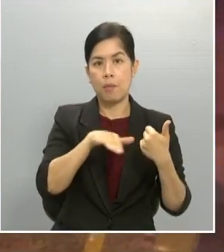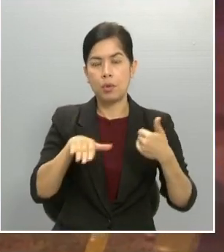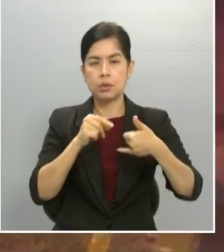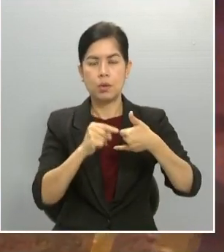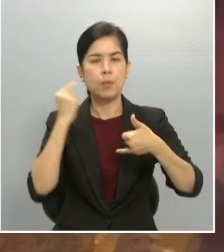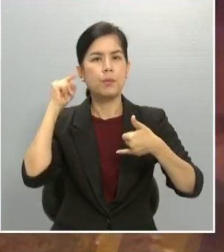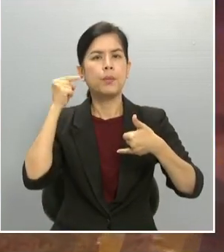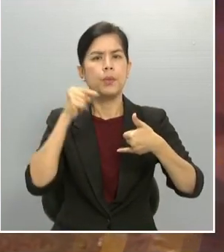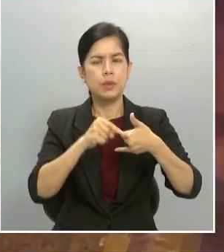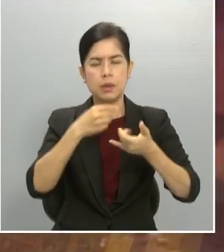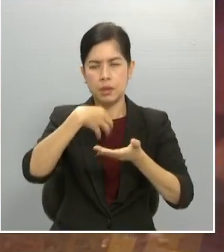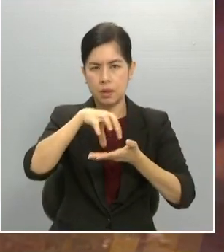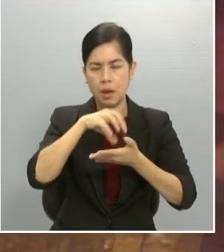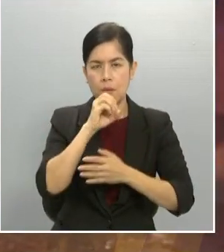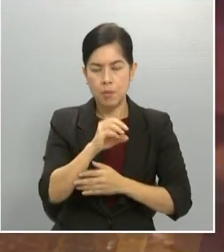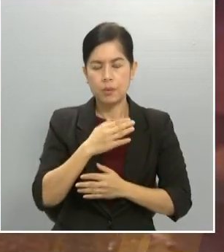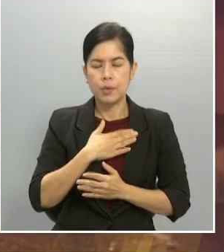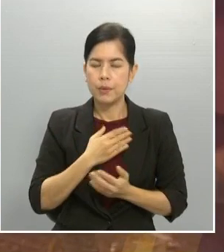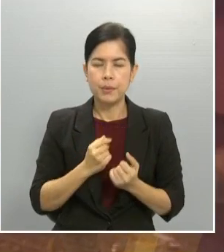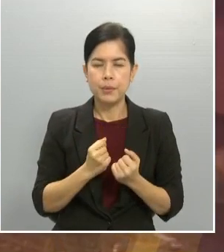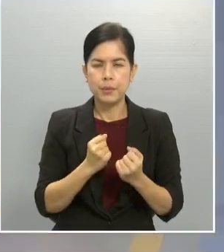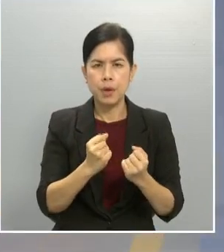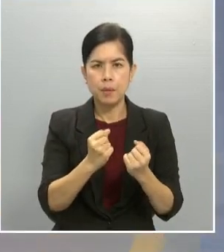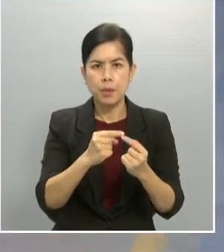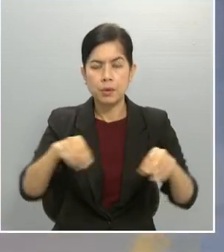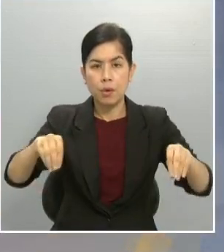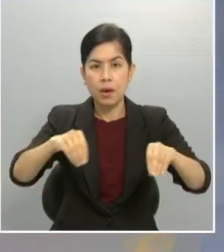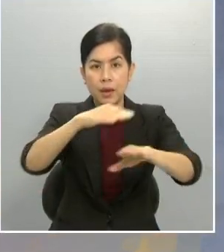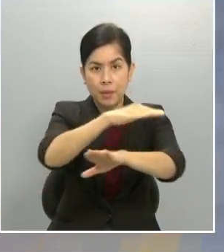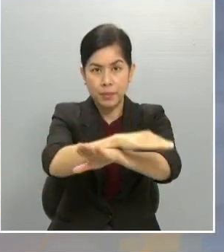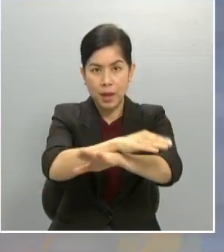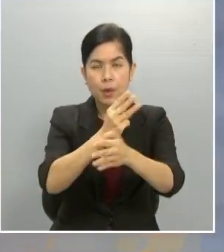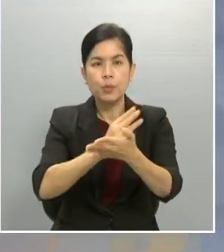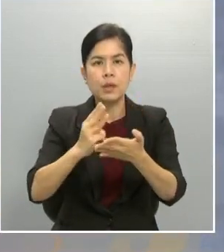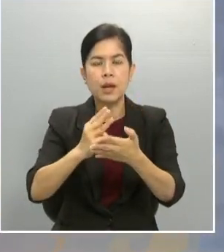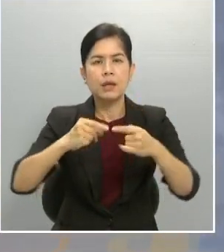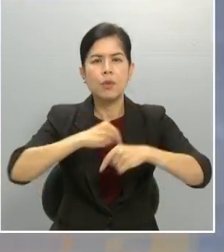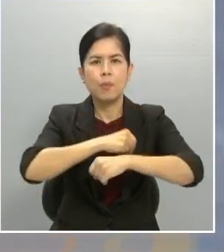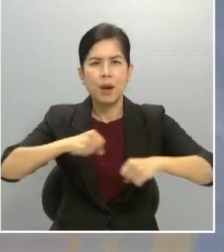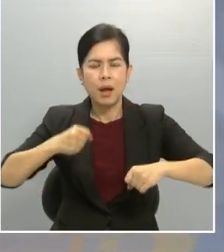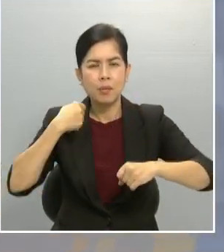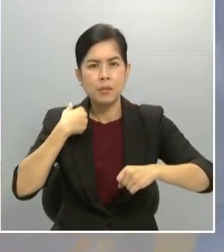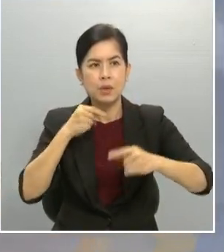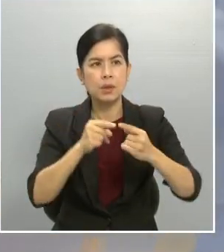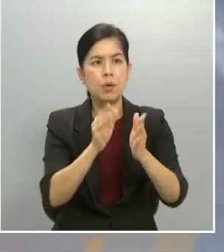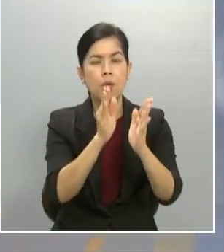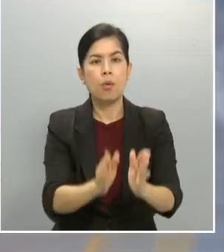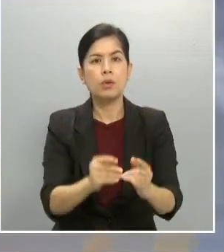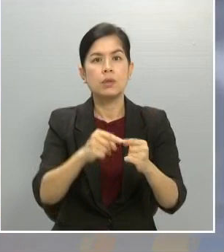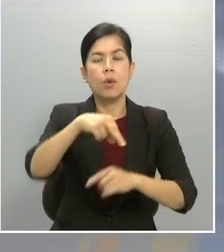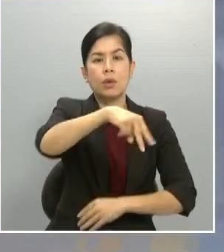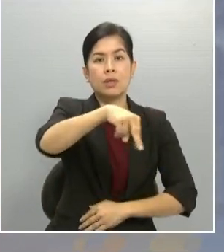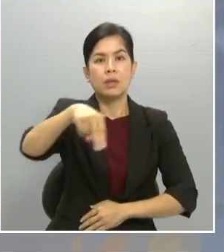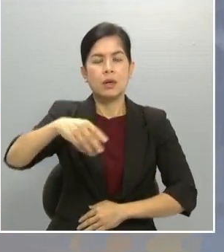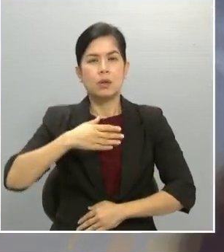ขับรถมาก่อนจะถึงแยกวิทยาลัยพละนะคะเห็นคนกำลังเดินข้ามถนนเบรกไม่ทันก็เลยชนเข้าอย่างจังค่ะร่